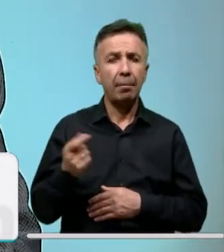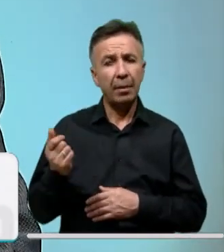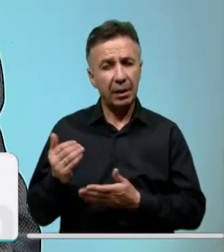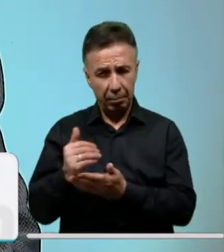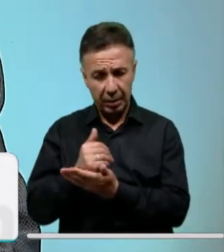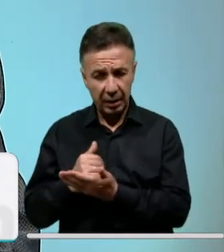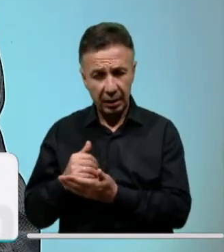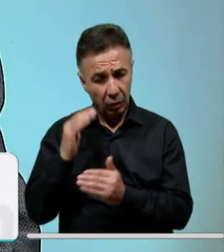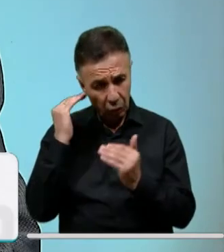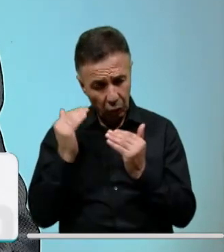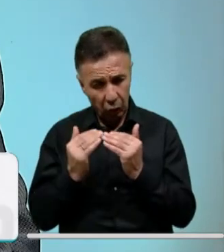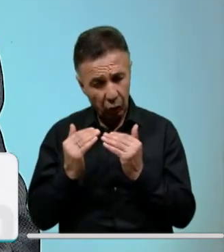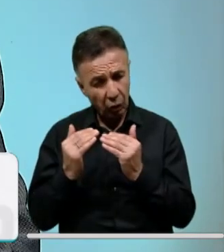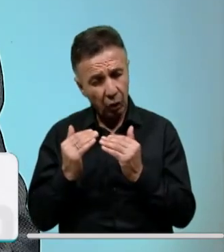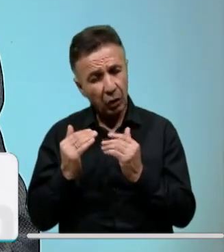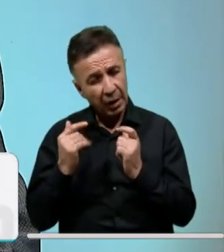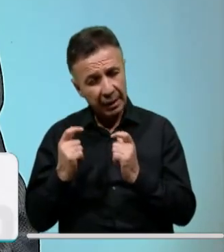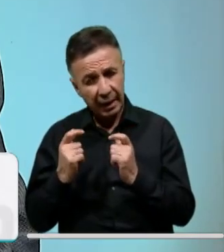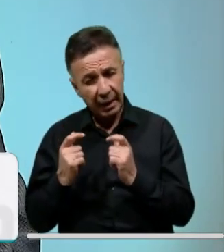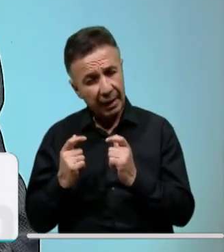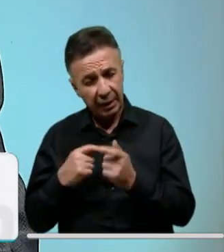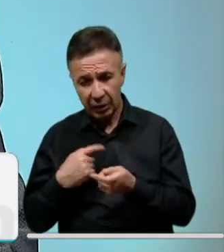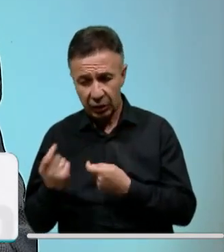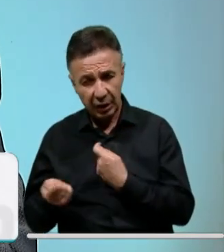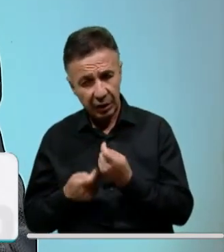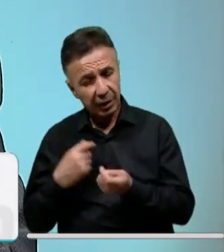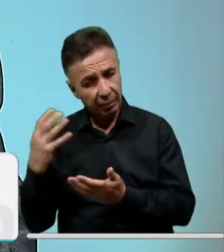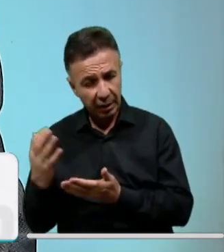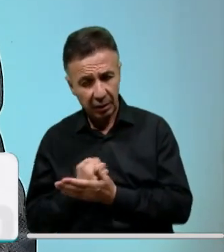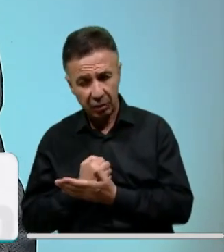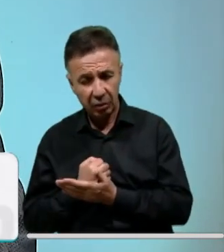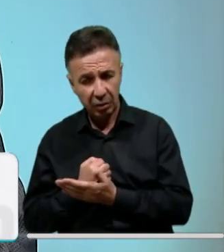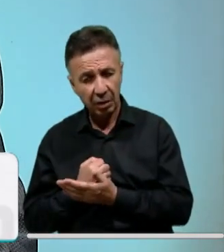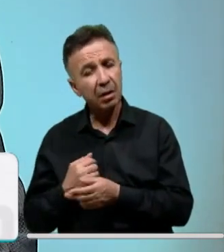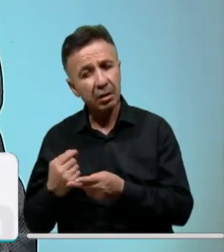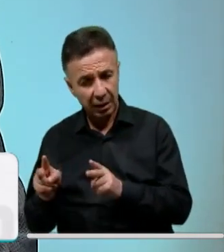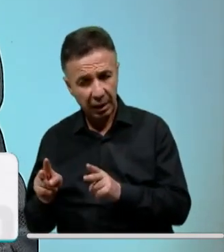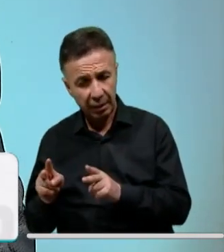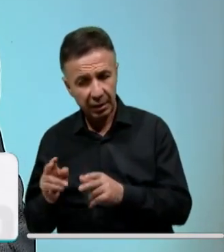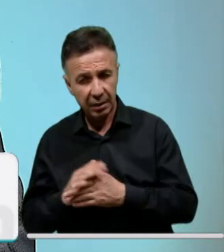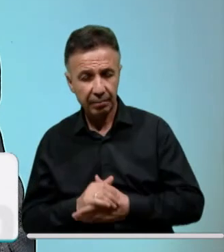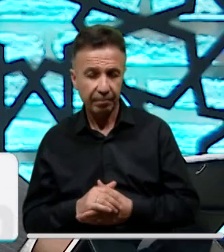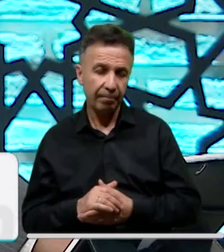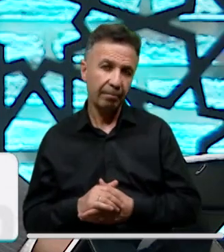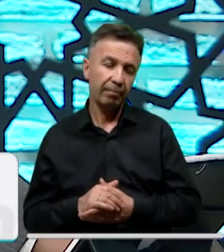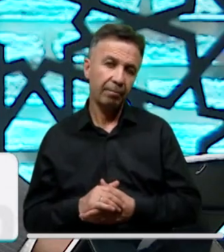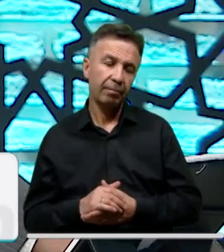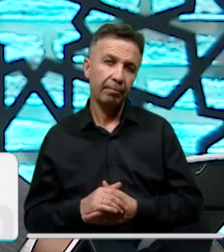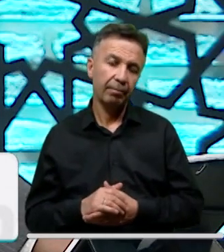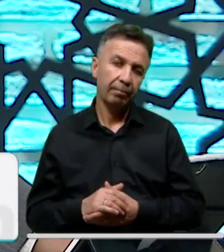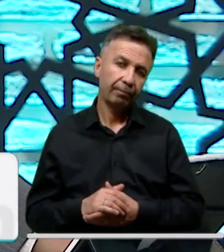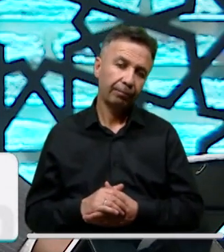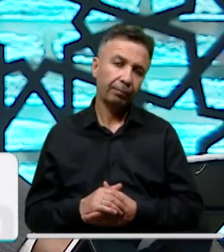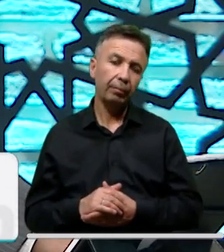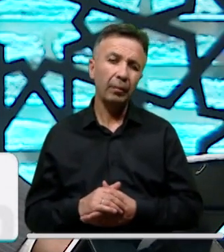meşru çerçevede nemalandırıp değerlendiriyor ise bu tarz bir sisteme girmekte bir sakınca yoktur. Bunu da şahıslar